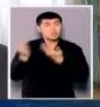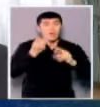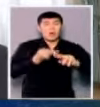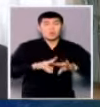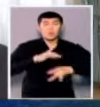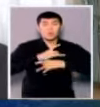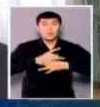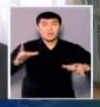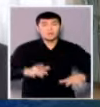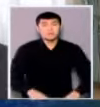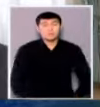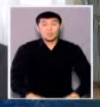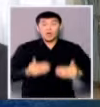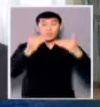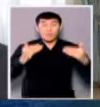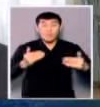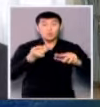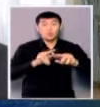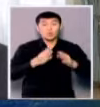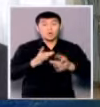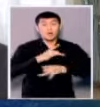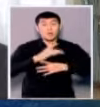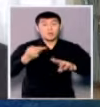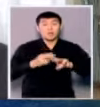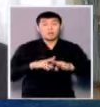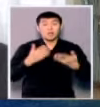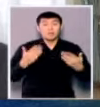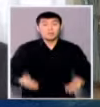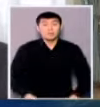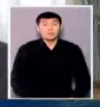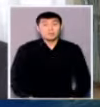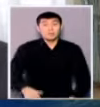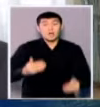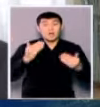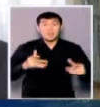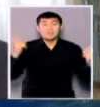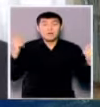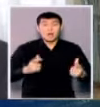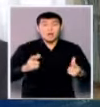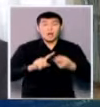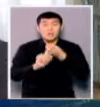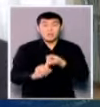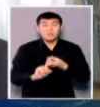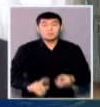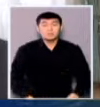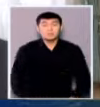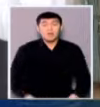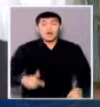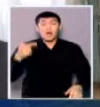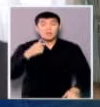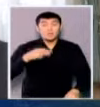болып табылады. Бүгінгі алғыс айту мерекесінің ерекшелігі қазіргі карантиндік шектеулерге сәйкес